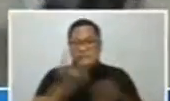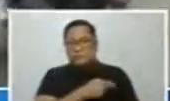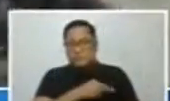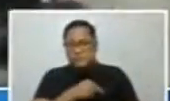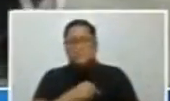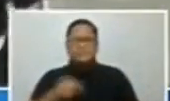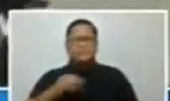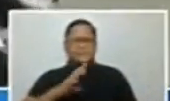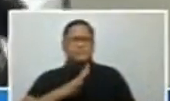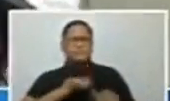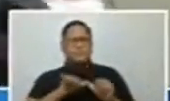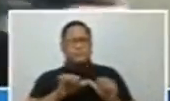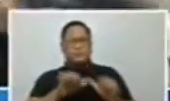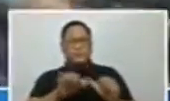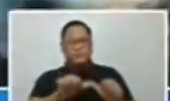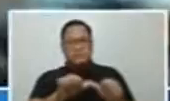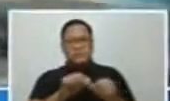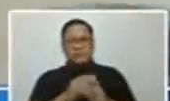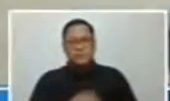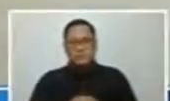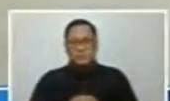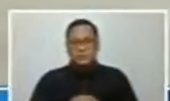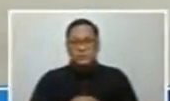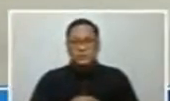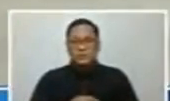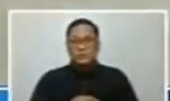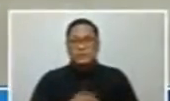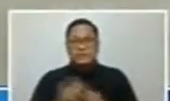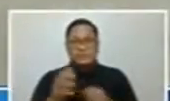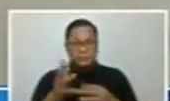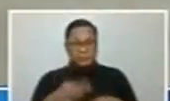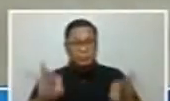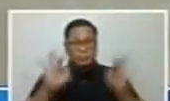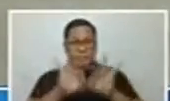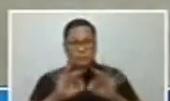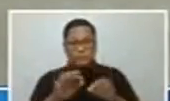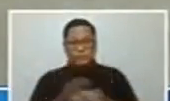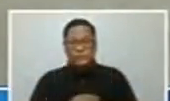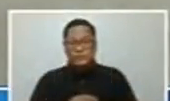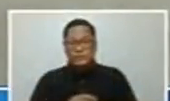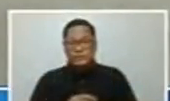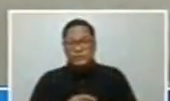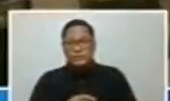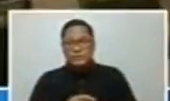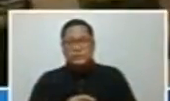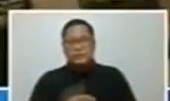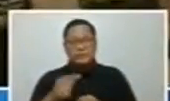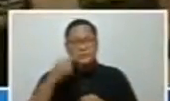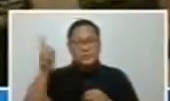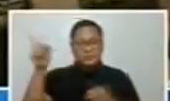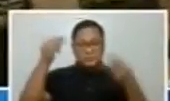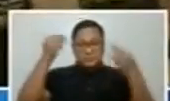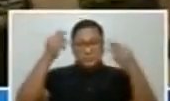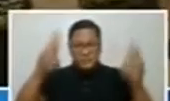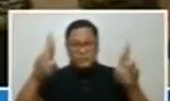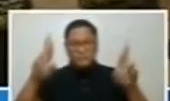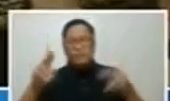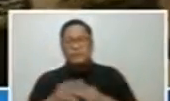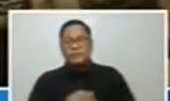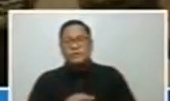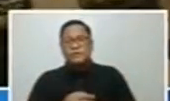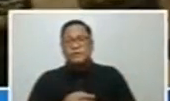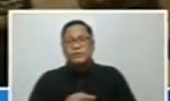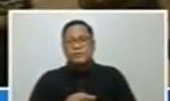rin yan. Meron pa rin tayong provisions para naman makabili, makarun ng importanteng errands